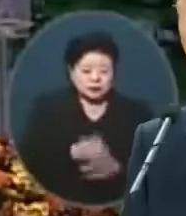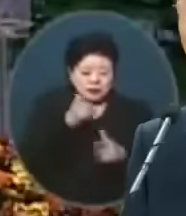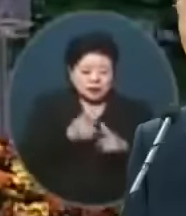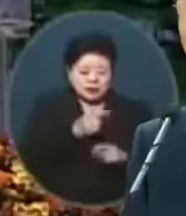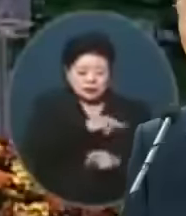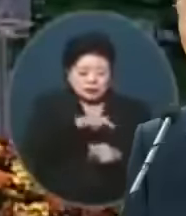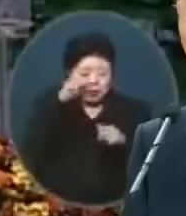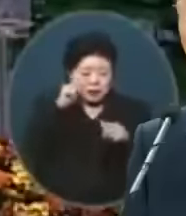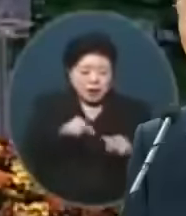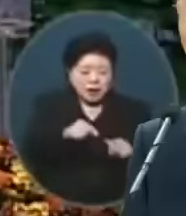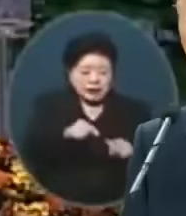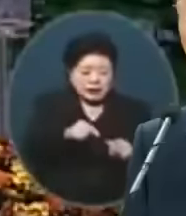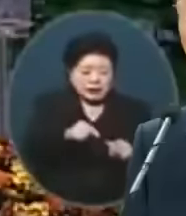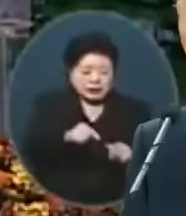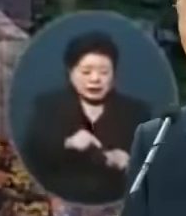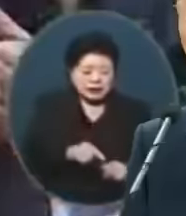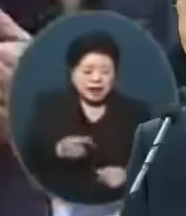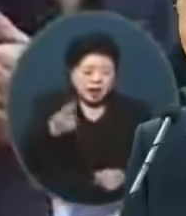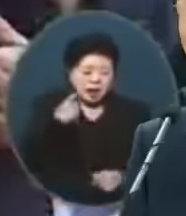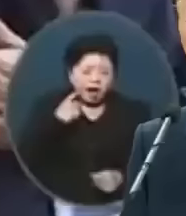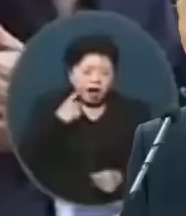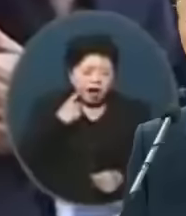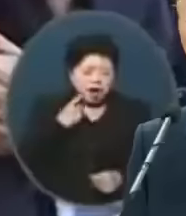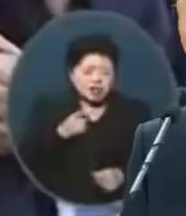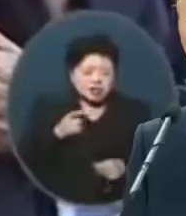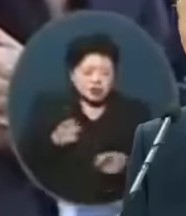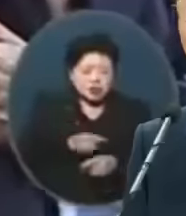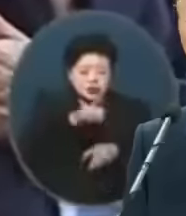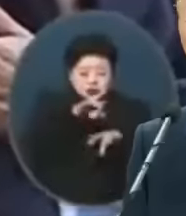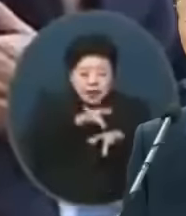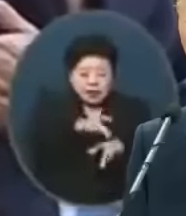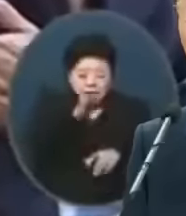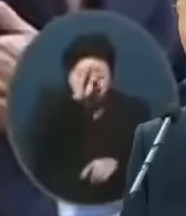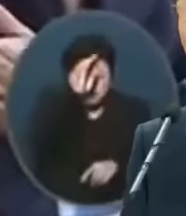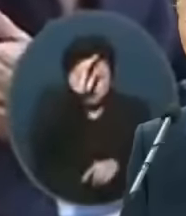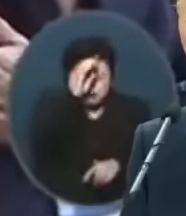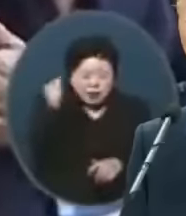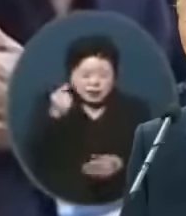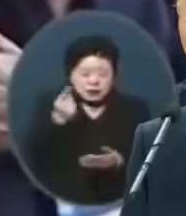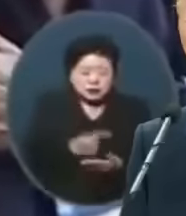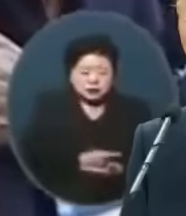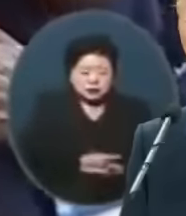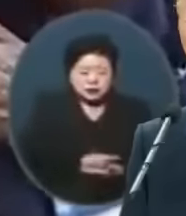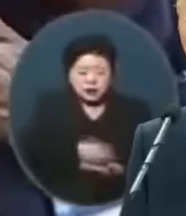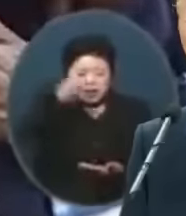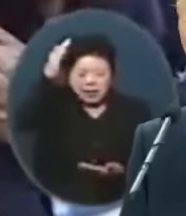예수 이름으로 명하노니 너희 거짓의 예비 원수 마귀야 질병을 갖고 물러가라.